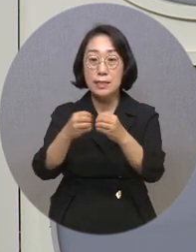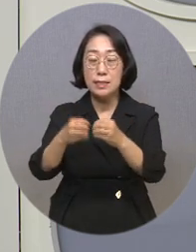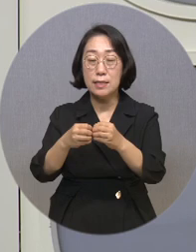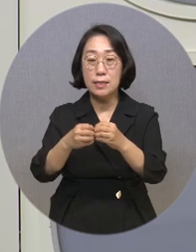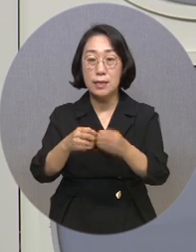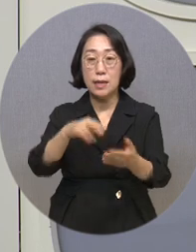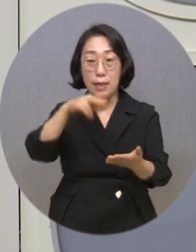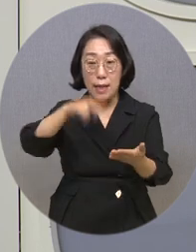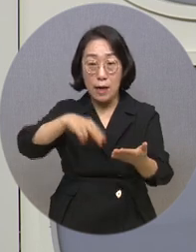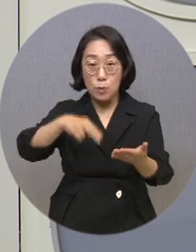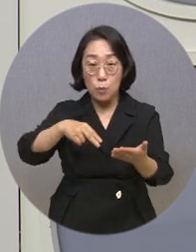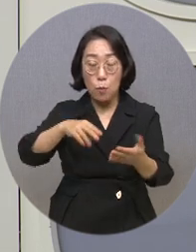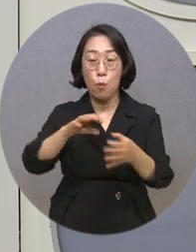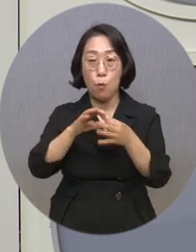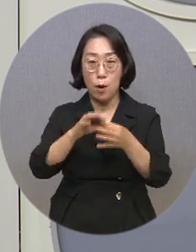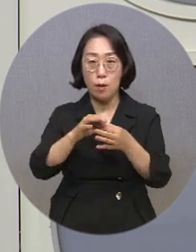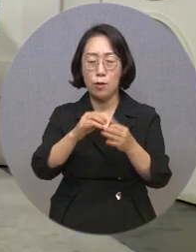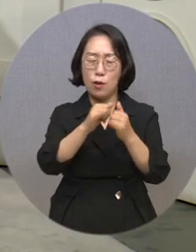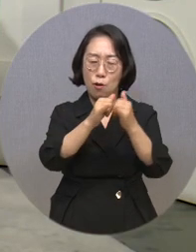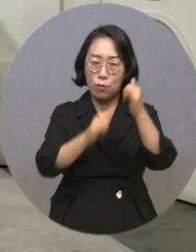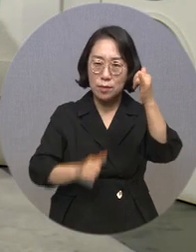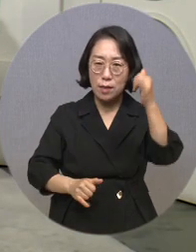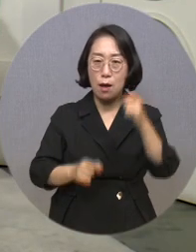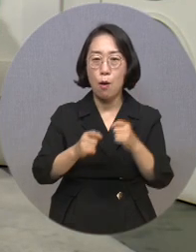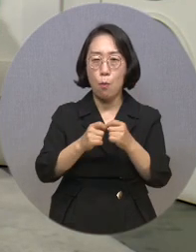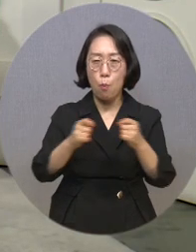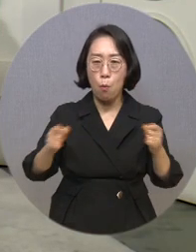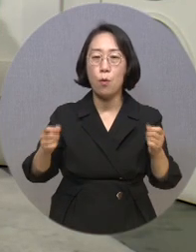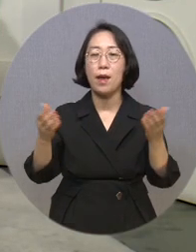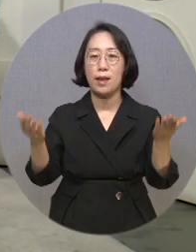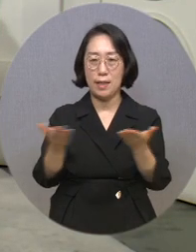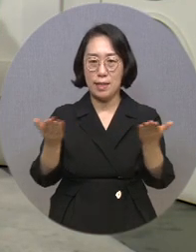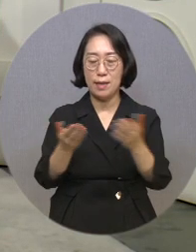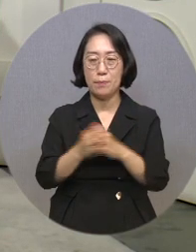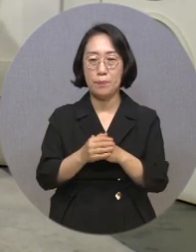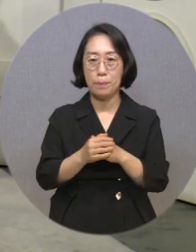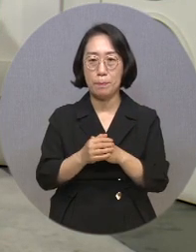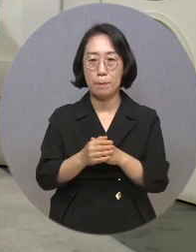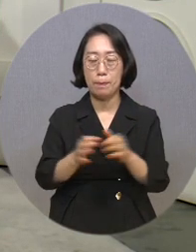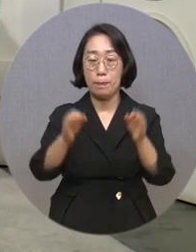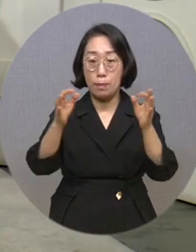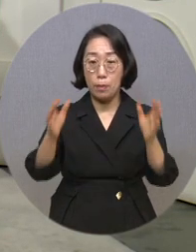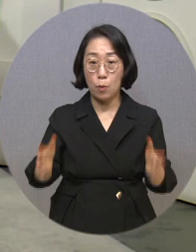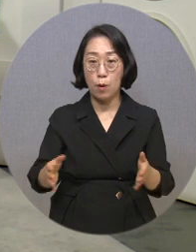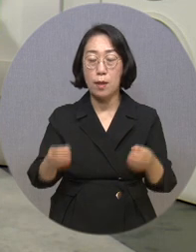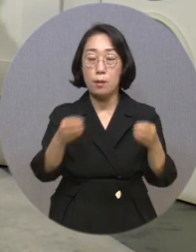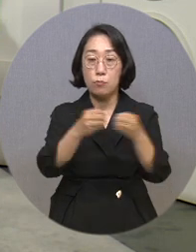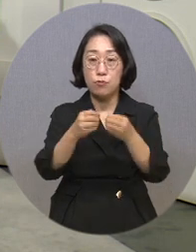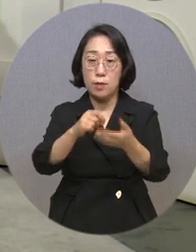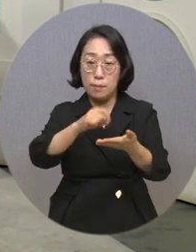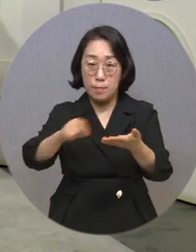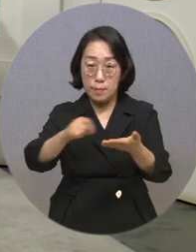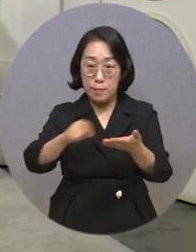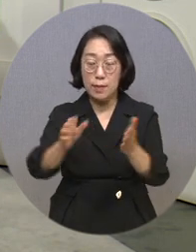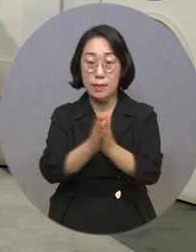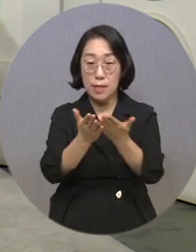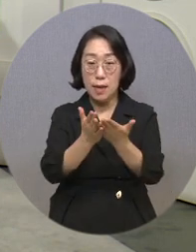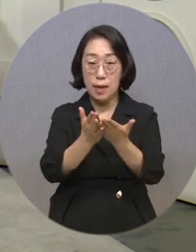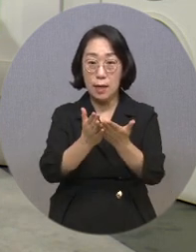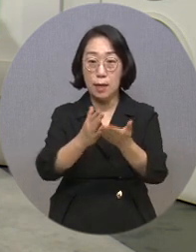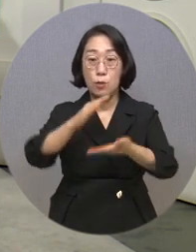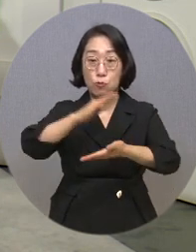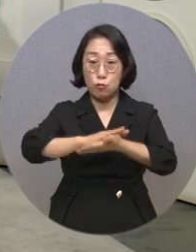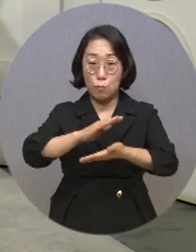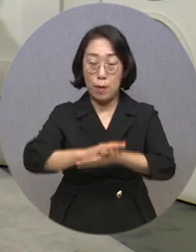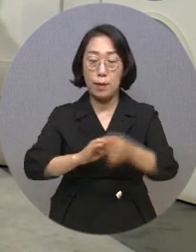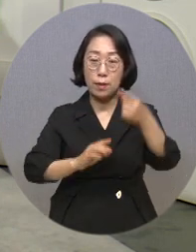할 정도로 이제 오랜 역사가 이루어졌죠. 그리고 제가 그동안 글을 쓰면서 시집을 네 권 냈고